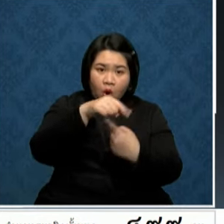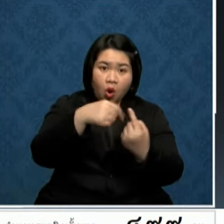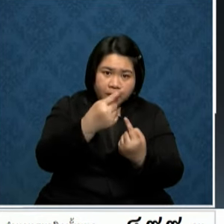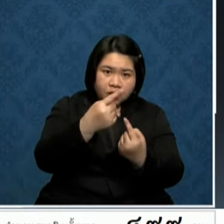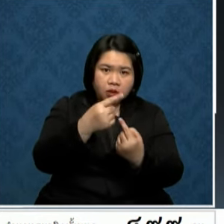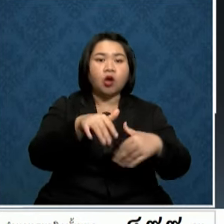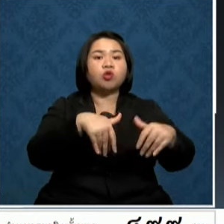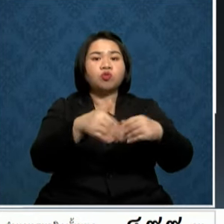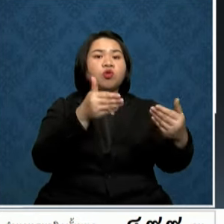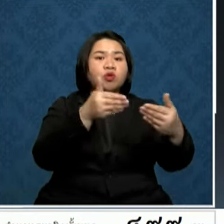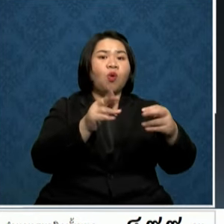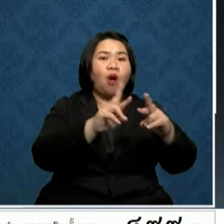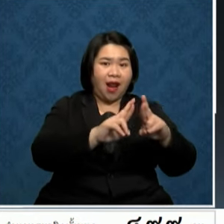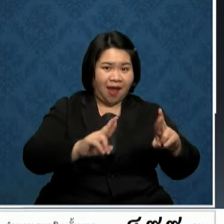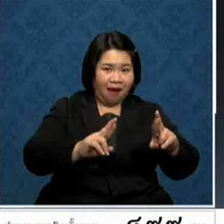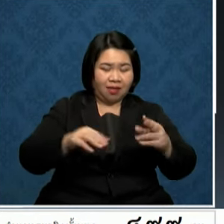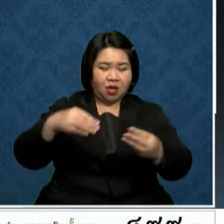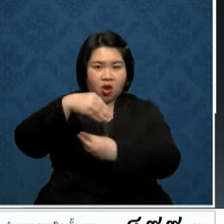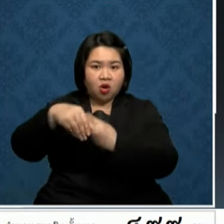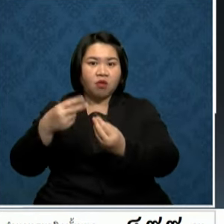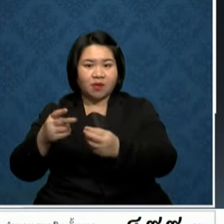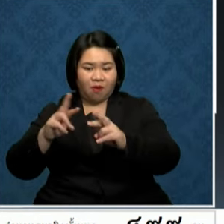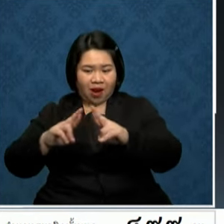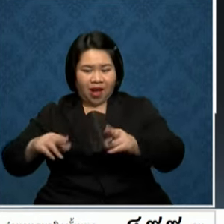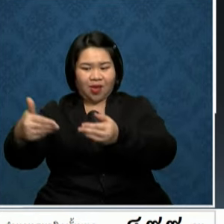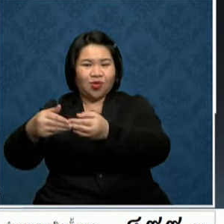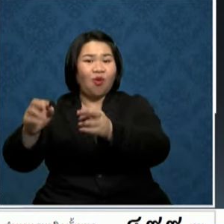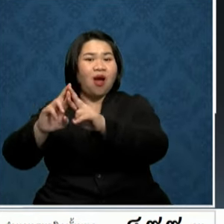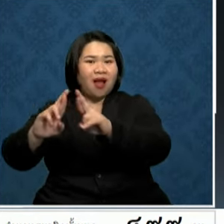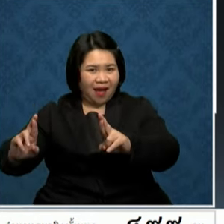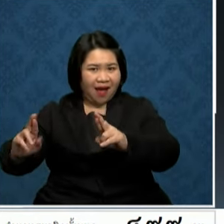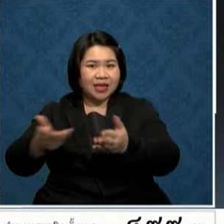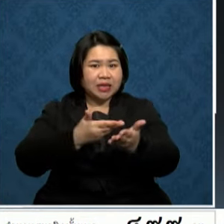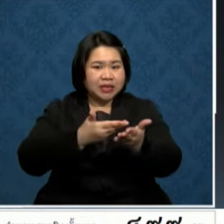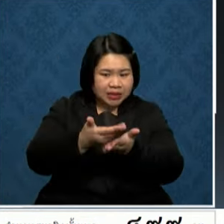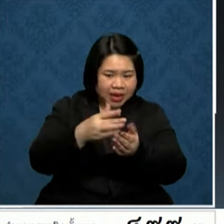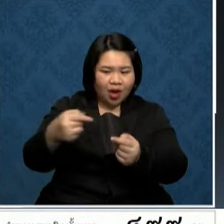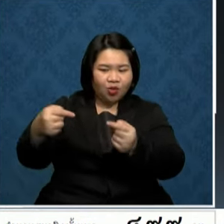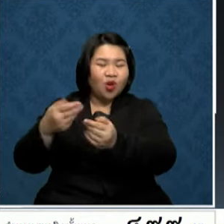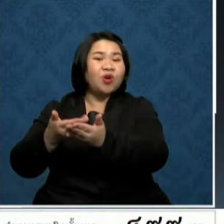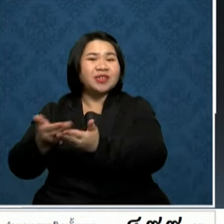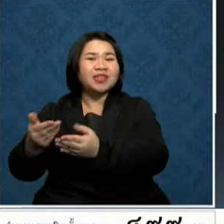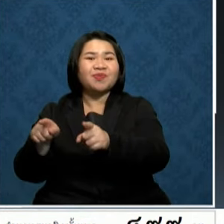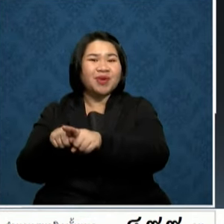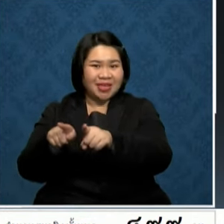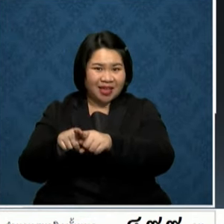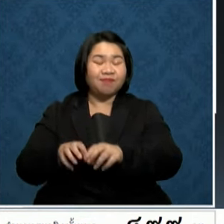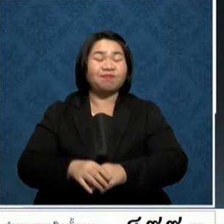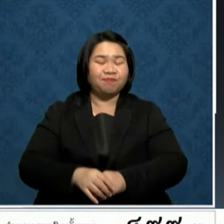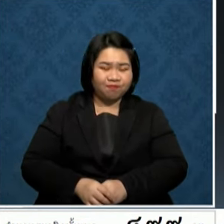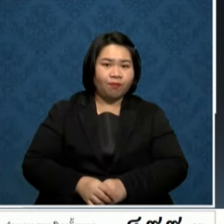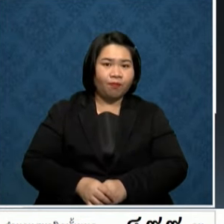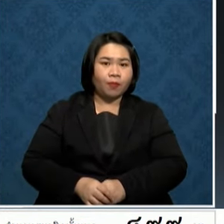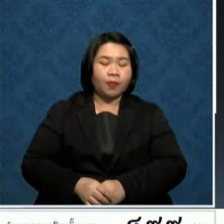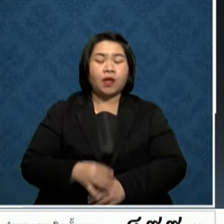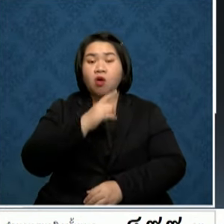รอบระหวางประชาชนกัรานค้ารอบที่ 2 คือร้านค้ากับร้านค้าคอไปซื้อ supply ไปซือสนค้าทุนในขณะ